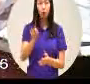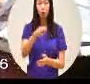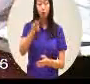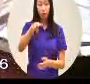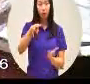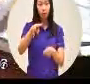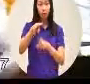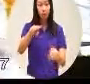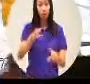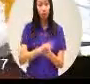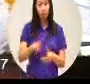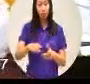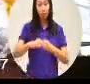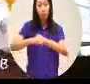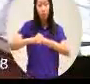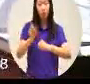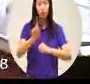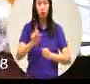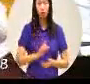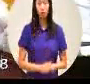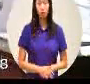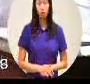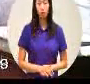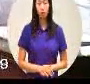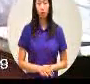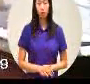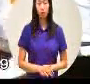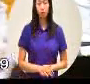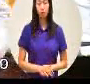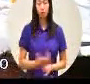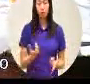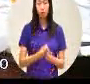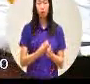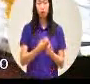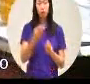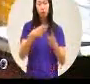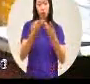现在争执的是啥？争执的是你要安怎去分配，